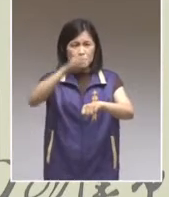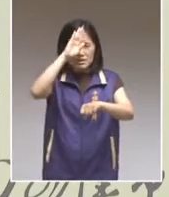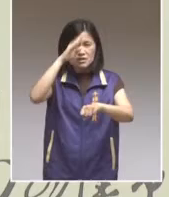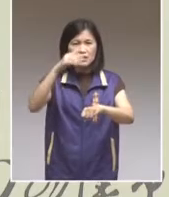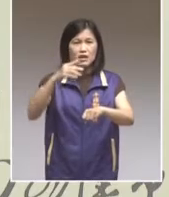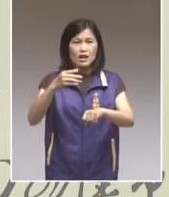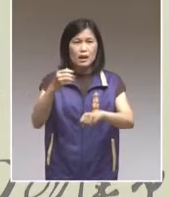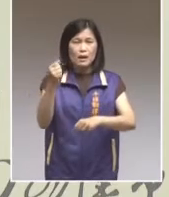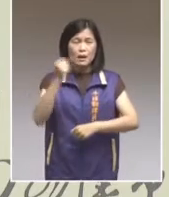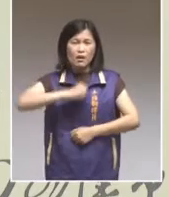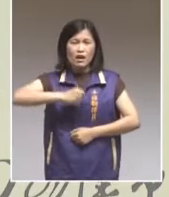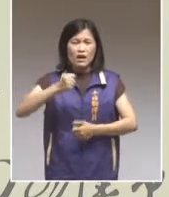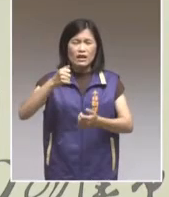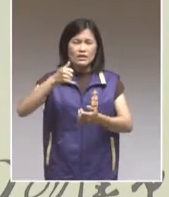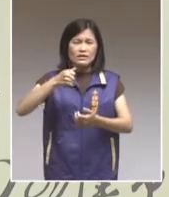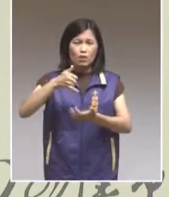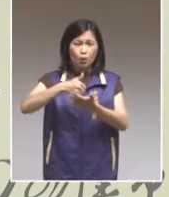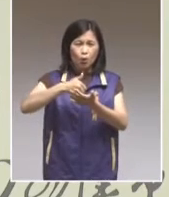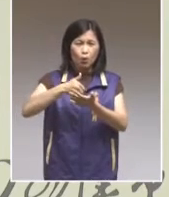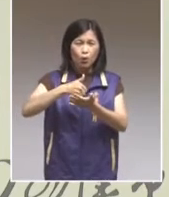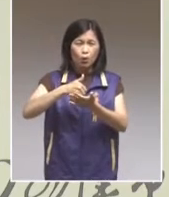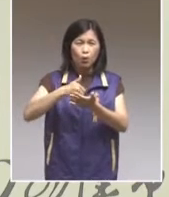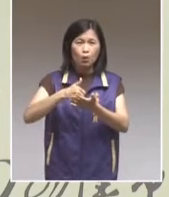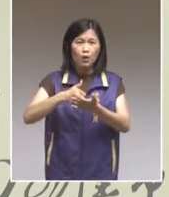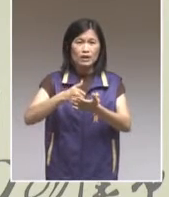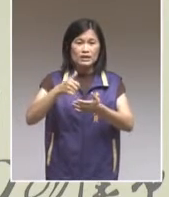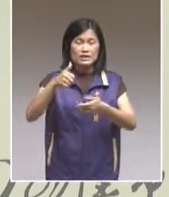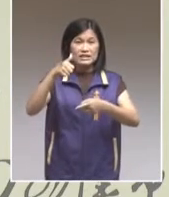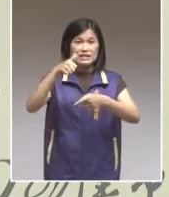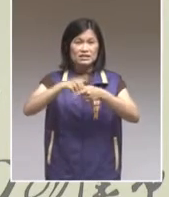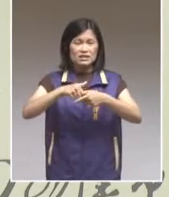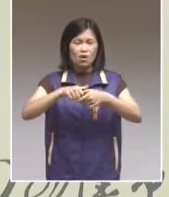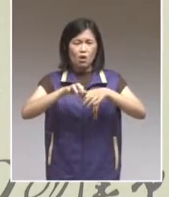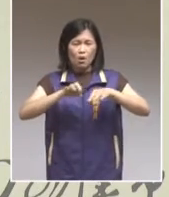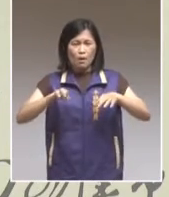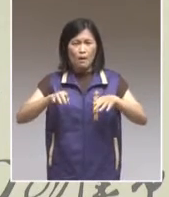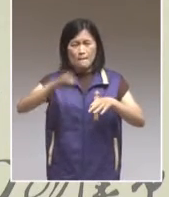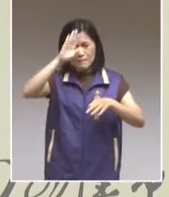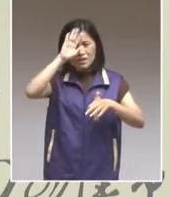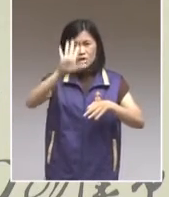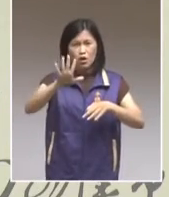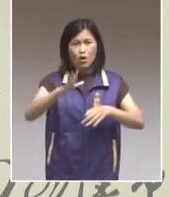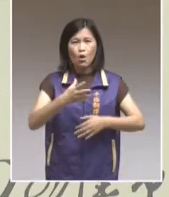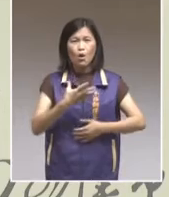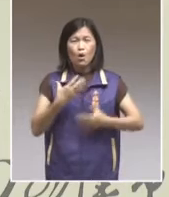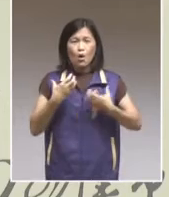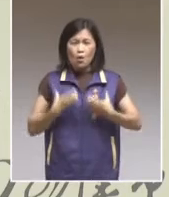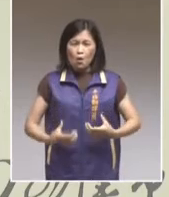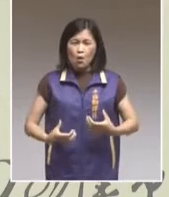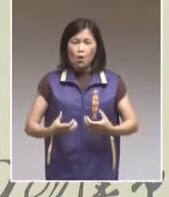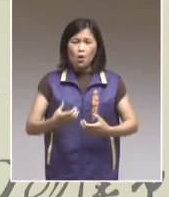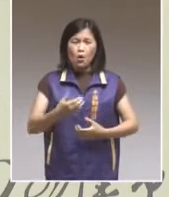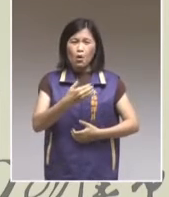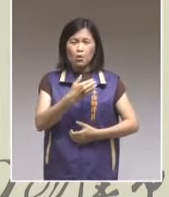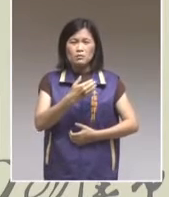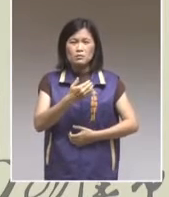的，还是说心脏血管疾病，心肺功能不佳的这个患者要特别小